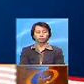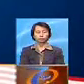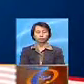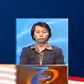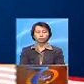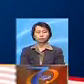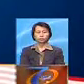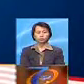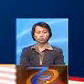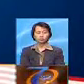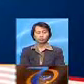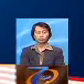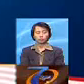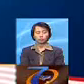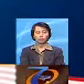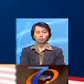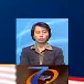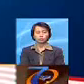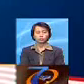Sumbangan itu,